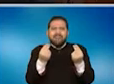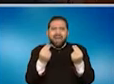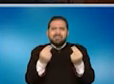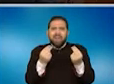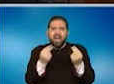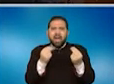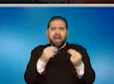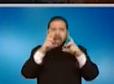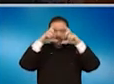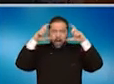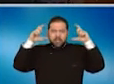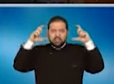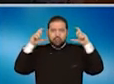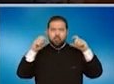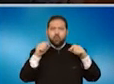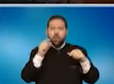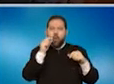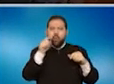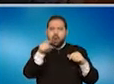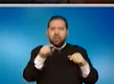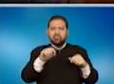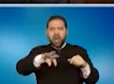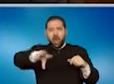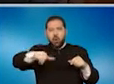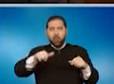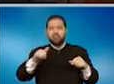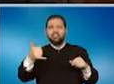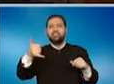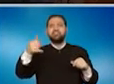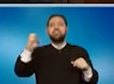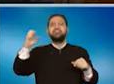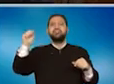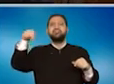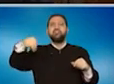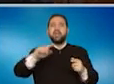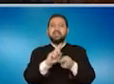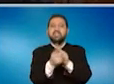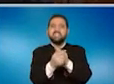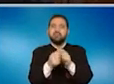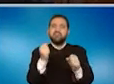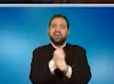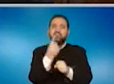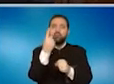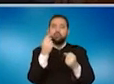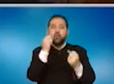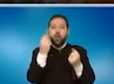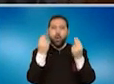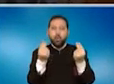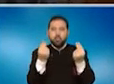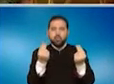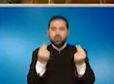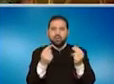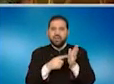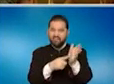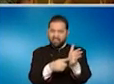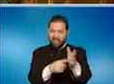Jean Valjean se schimbă. Și din ceasul acela a devenit un alt om. Vedem la